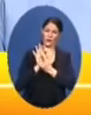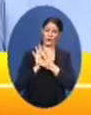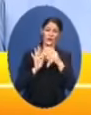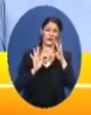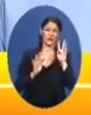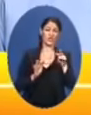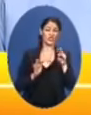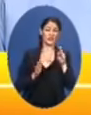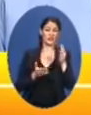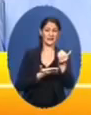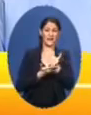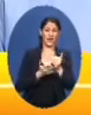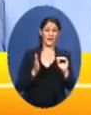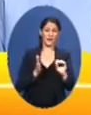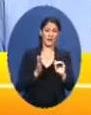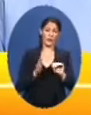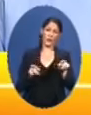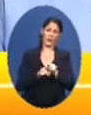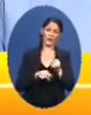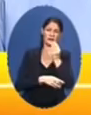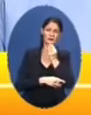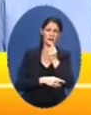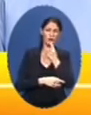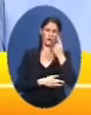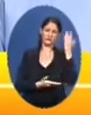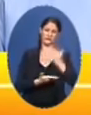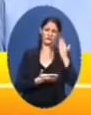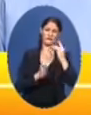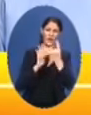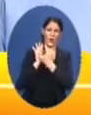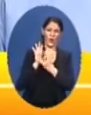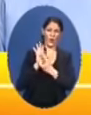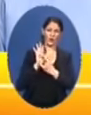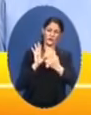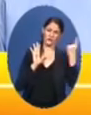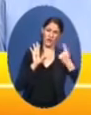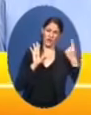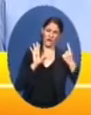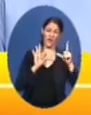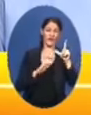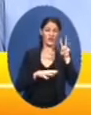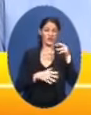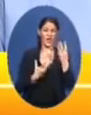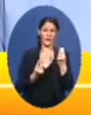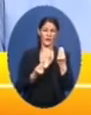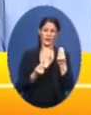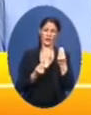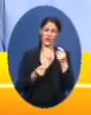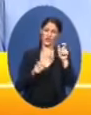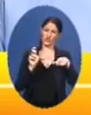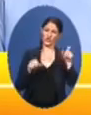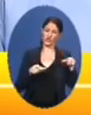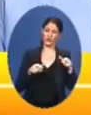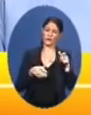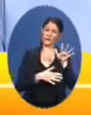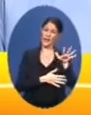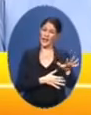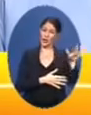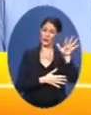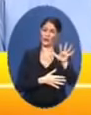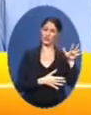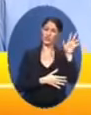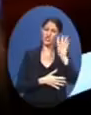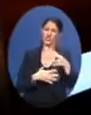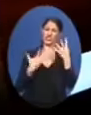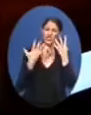ביתר המדינות, שכר מינימום קיים ברמה ההסכמית. כלומר, יותר מ-90% מהעובדים מכוסים על ידי שכר